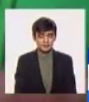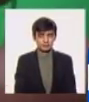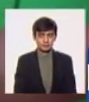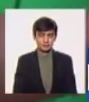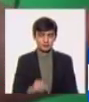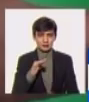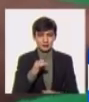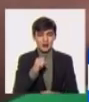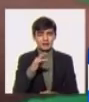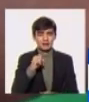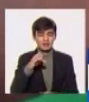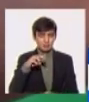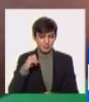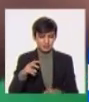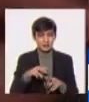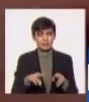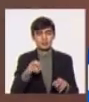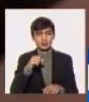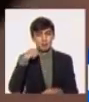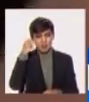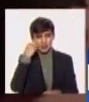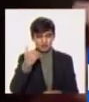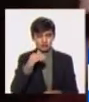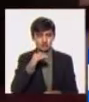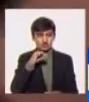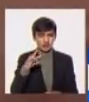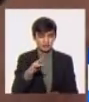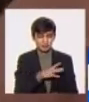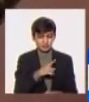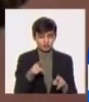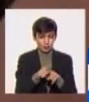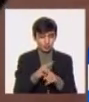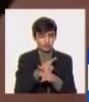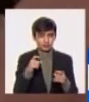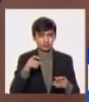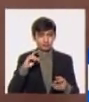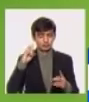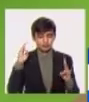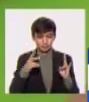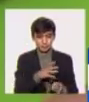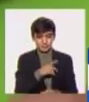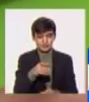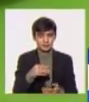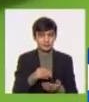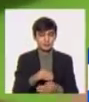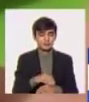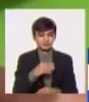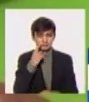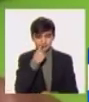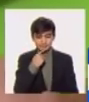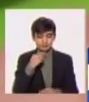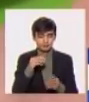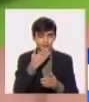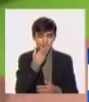Помимо адераспана стал популярен и бараний курдючий жир. В казахской народной медицине его активно используют для лечения заболеваний дыхательных путей и